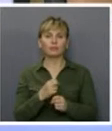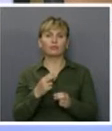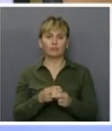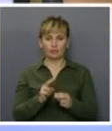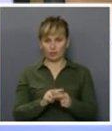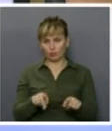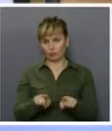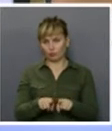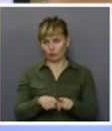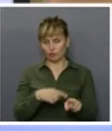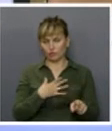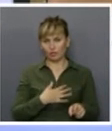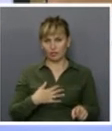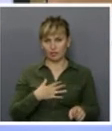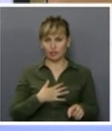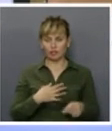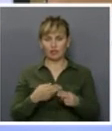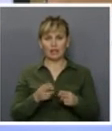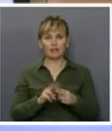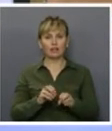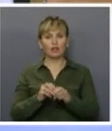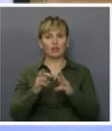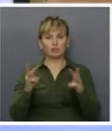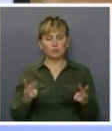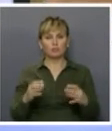бы рост потока. Конечно, конечно. Это обеспечивает